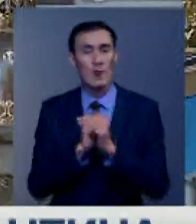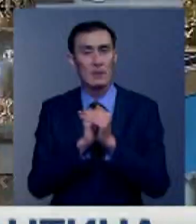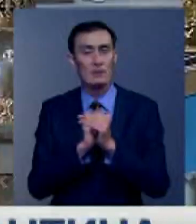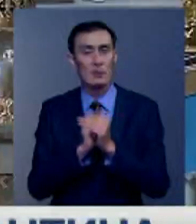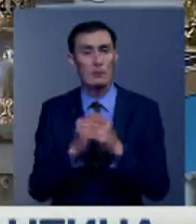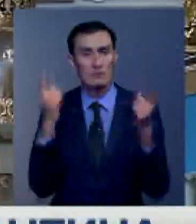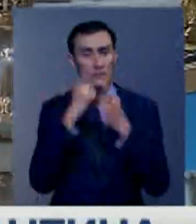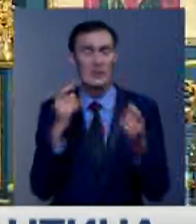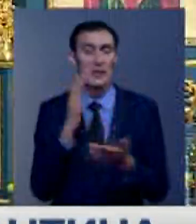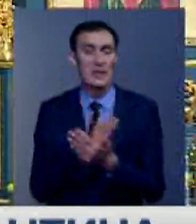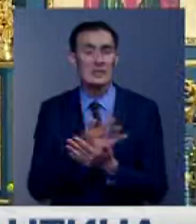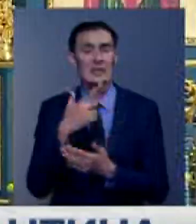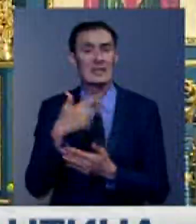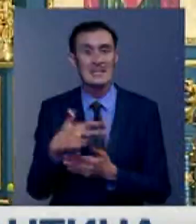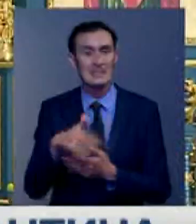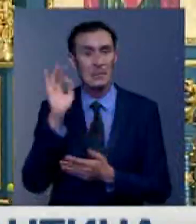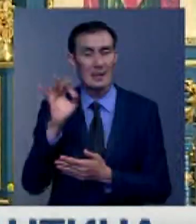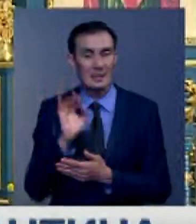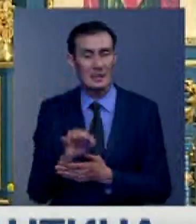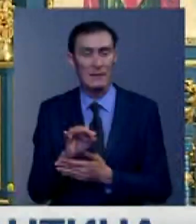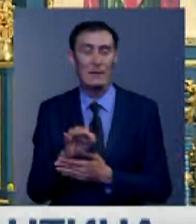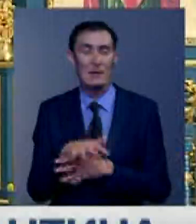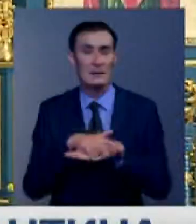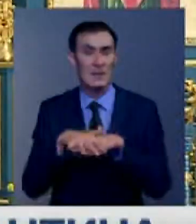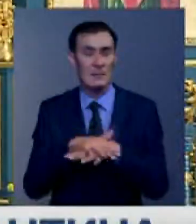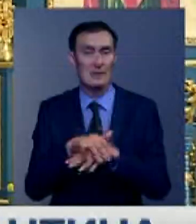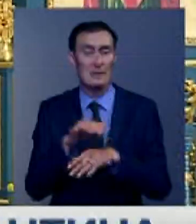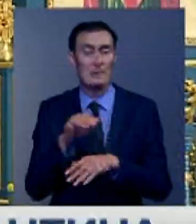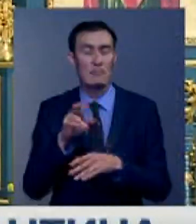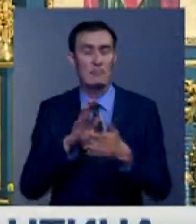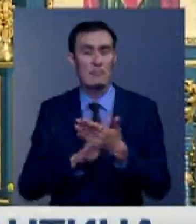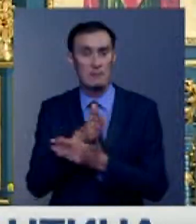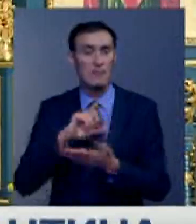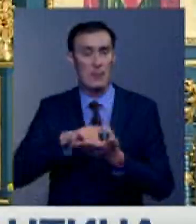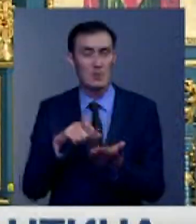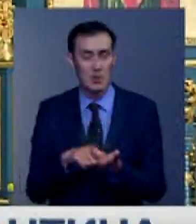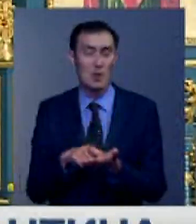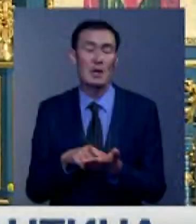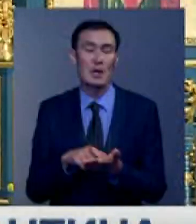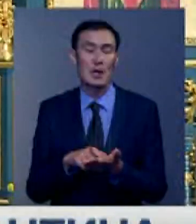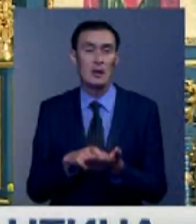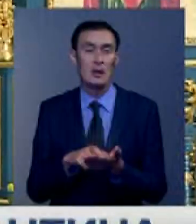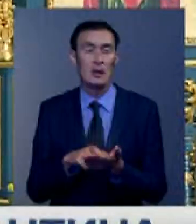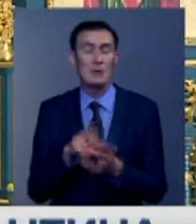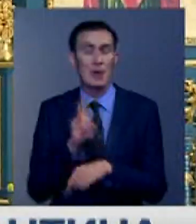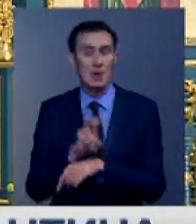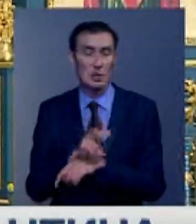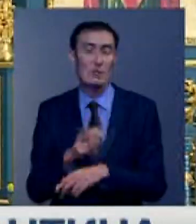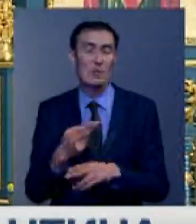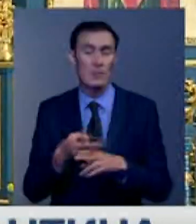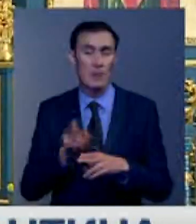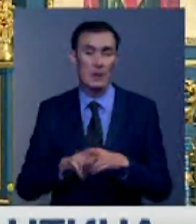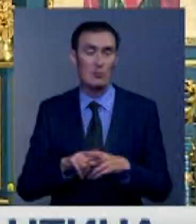Есть норма о 30% заполняемости помещения храма вот среди прихожан. Я думаю,